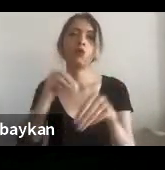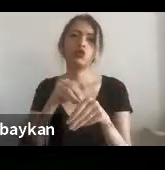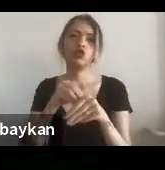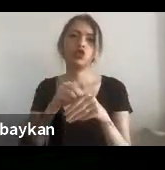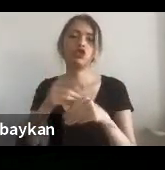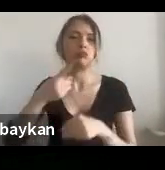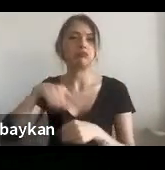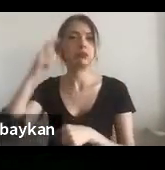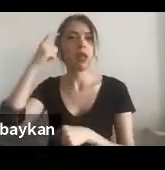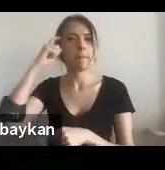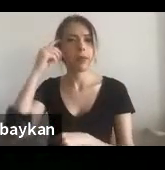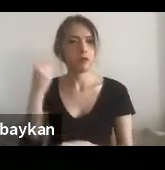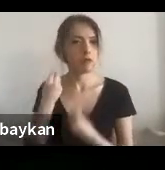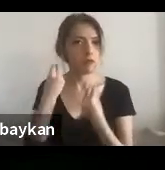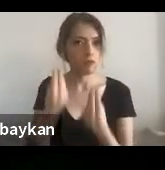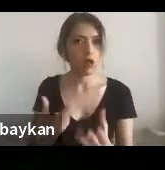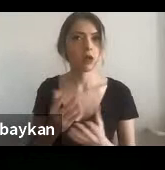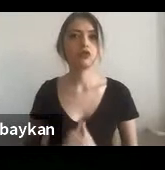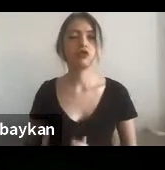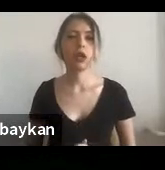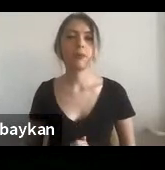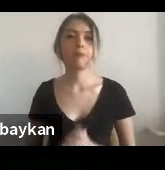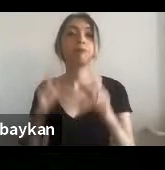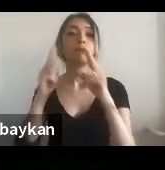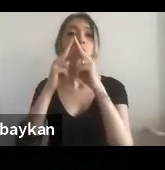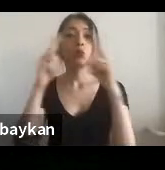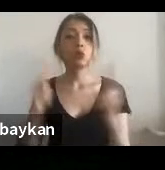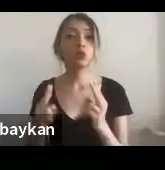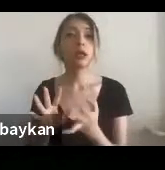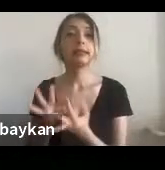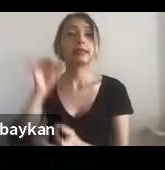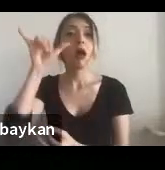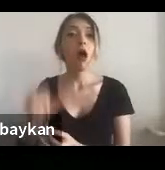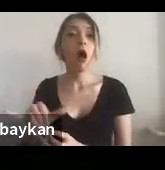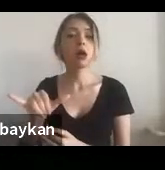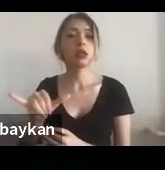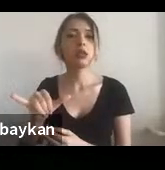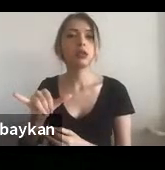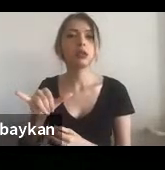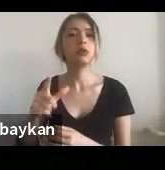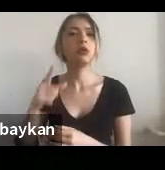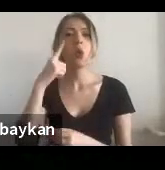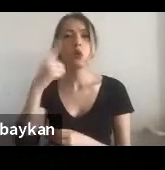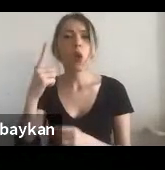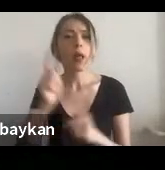üzerinden bu uluslararası insan hakları mekanizmasını kullanarak